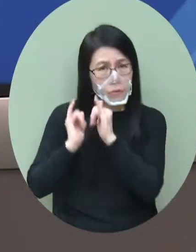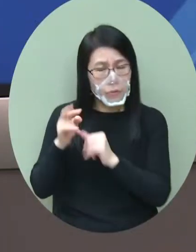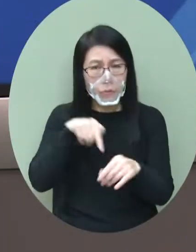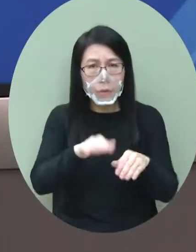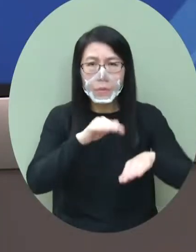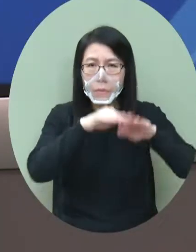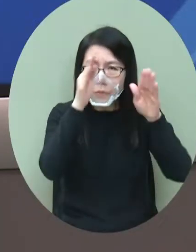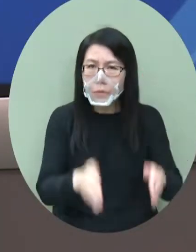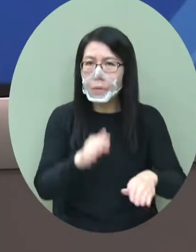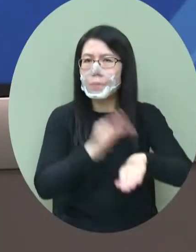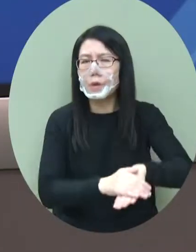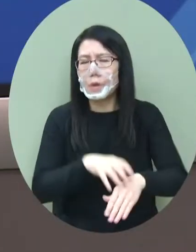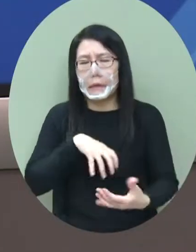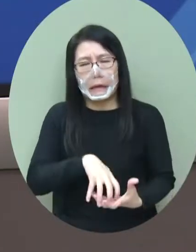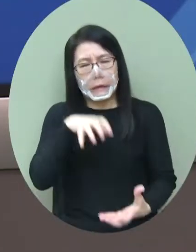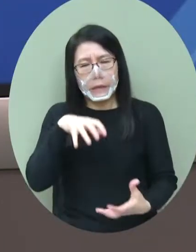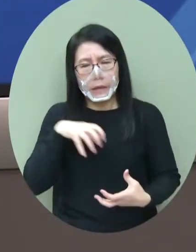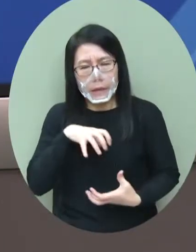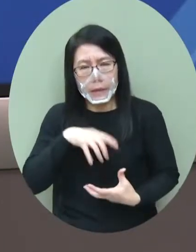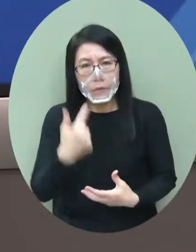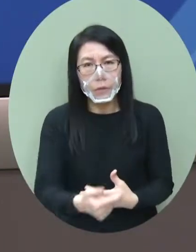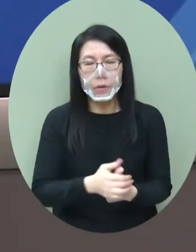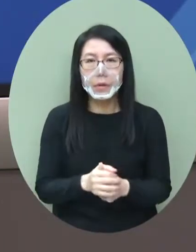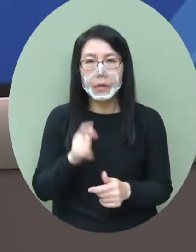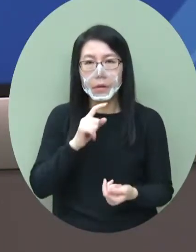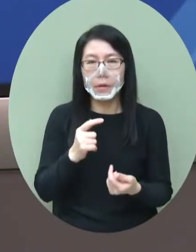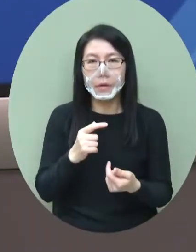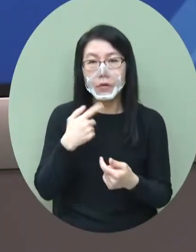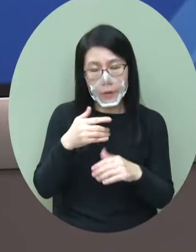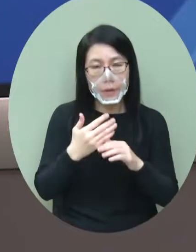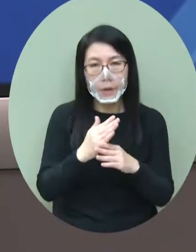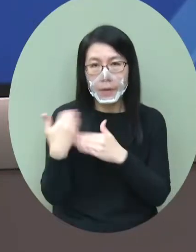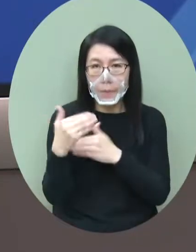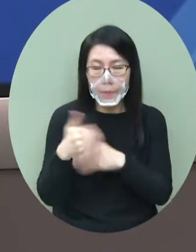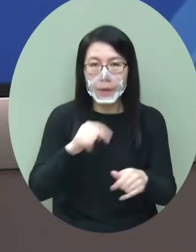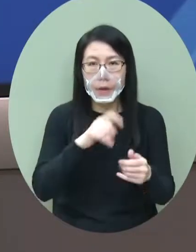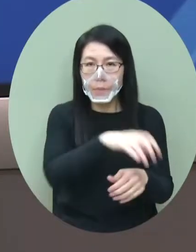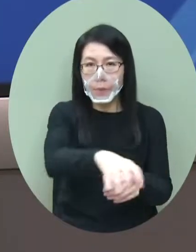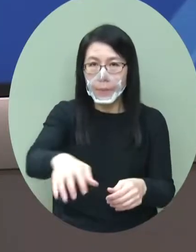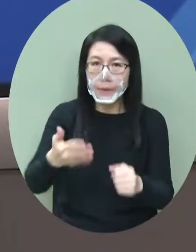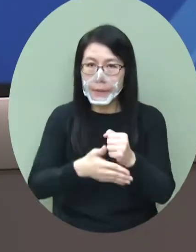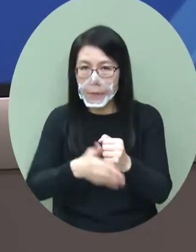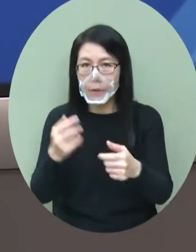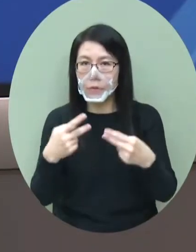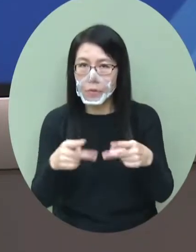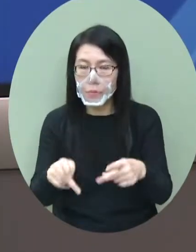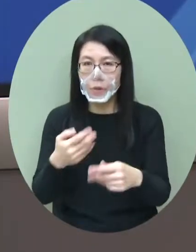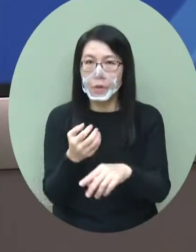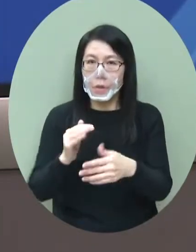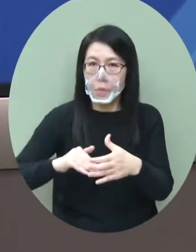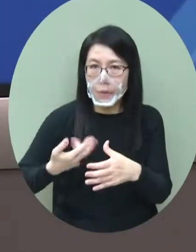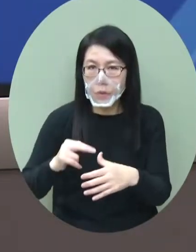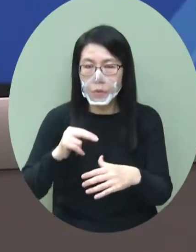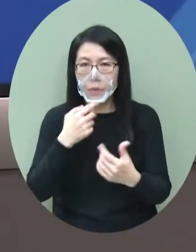这物资来得很快，所以传统的仓储的运作压力很大。我们增加了